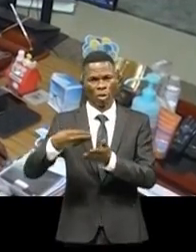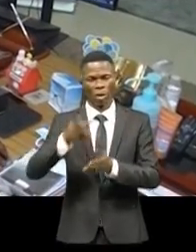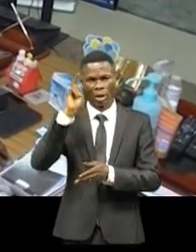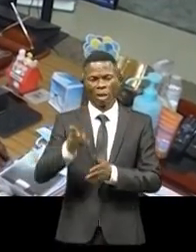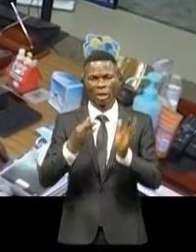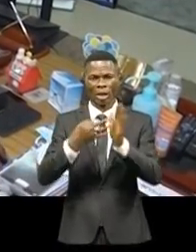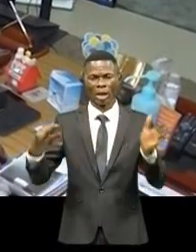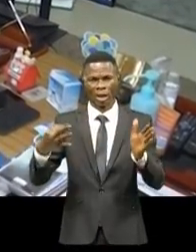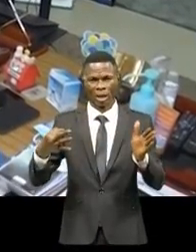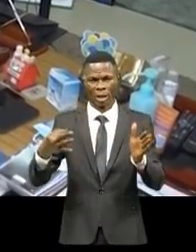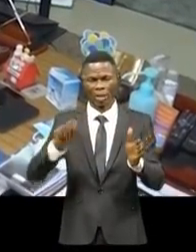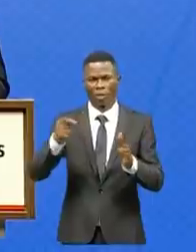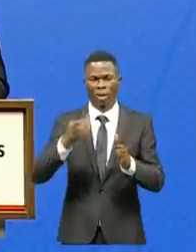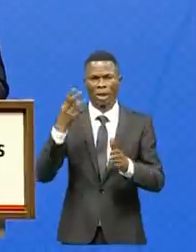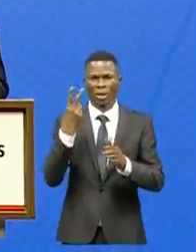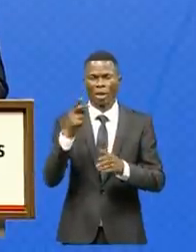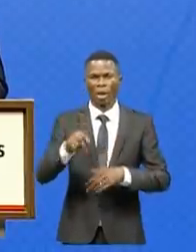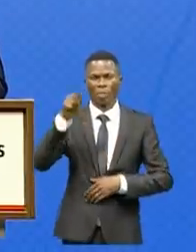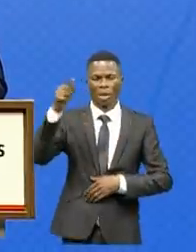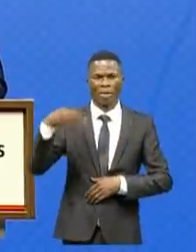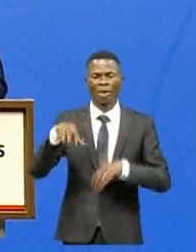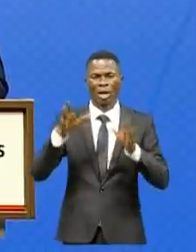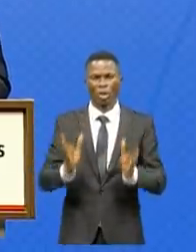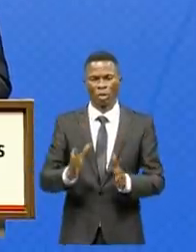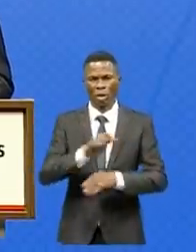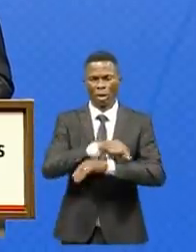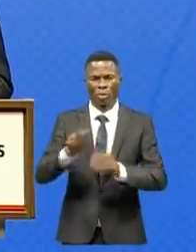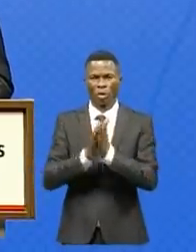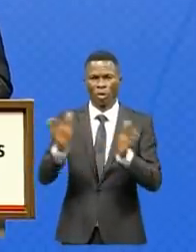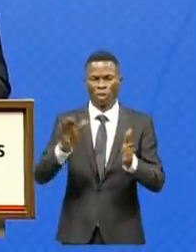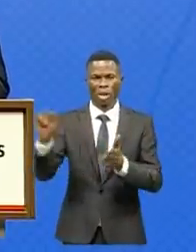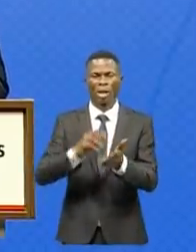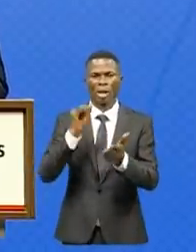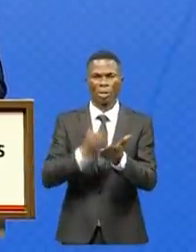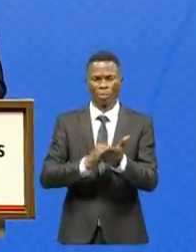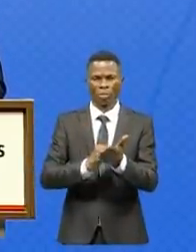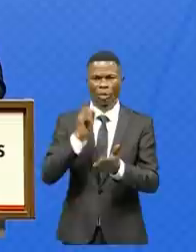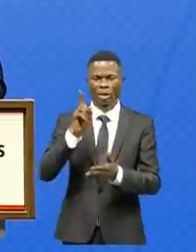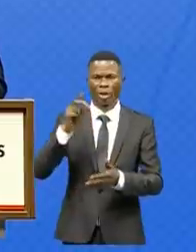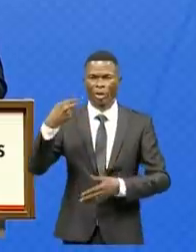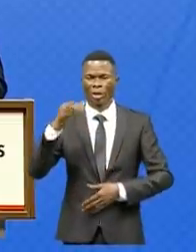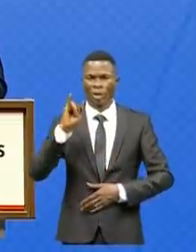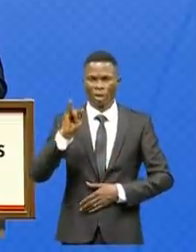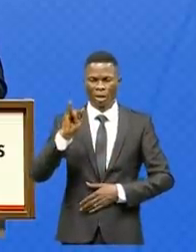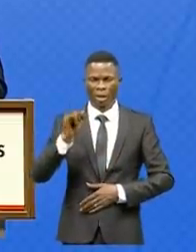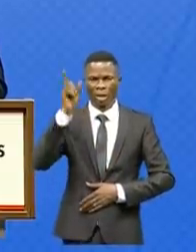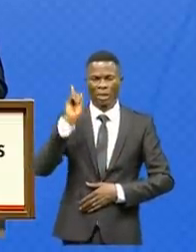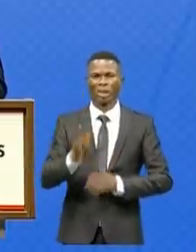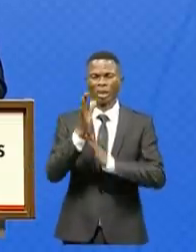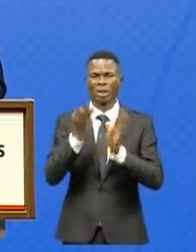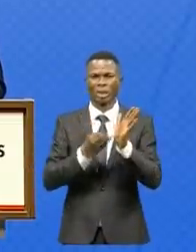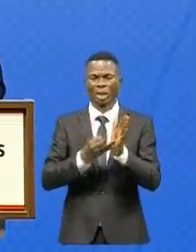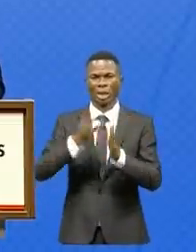280,2 milliards de francs congolais. La Direction générale des impôts, DGI, a atteint